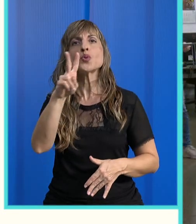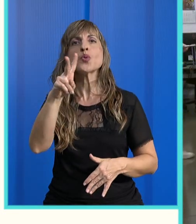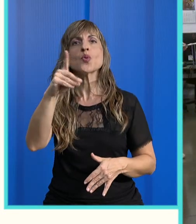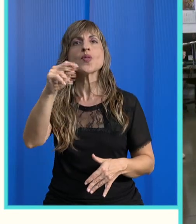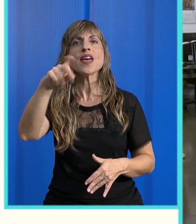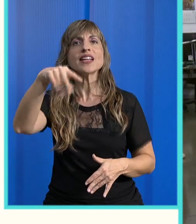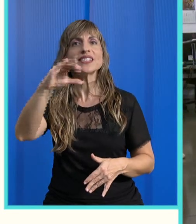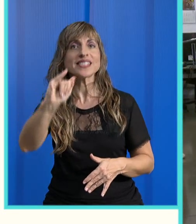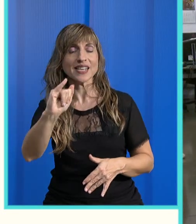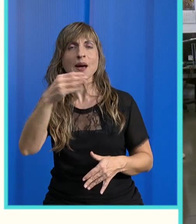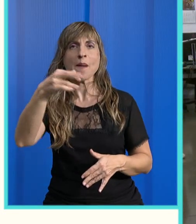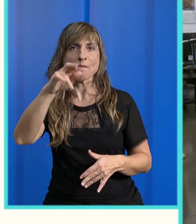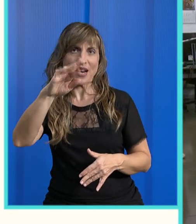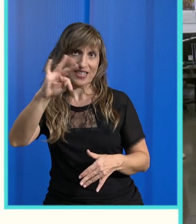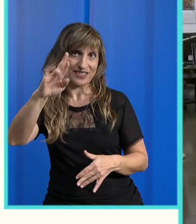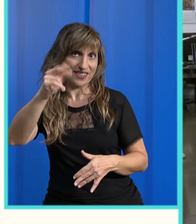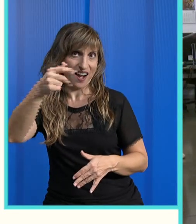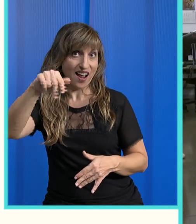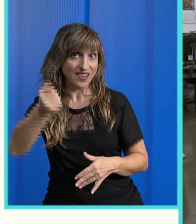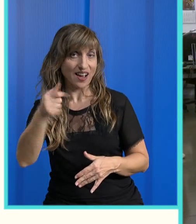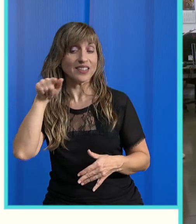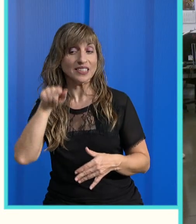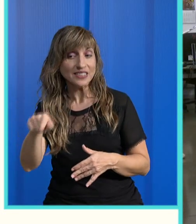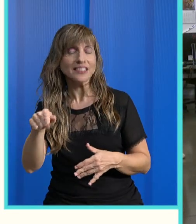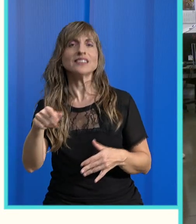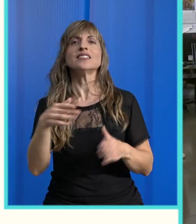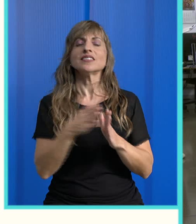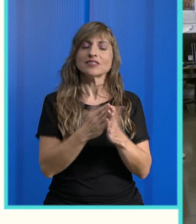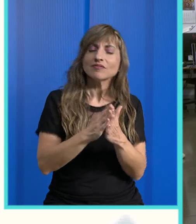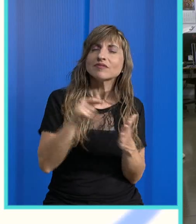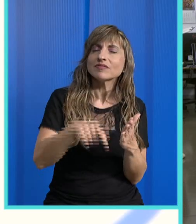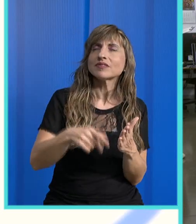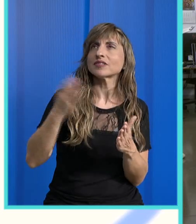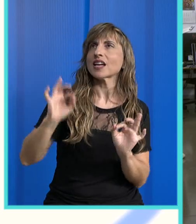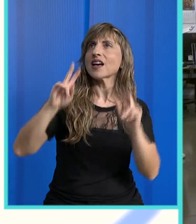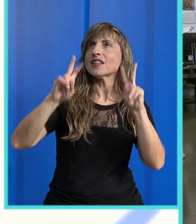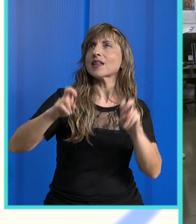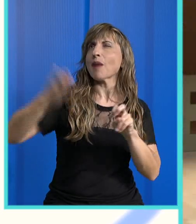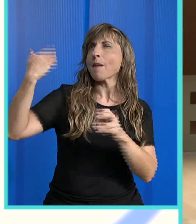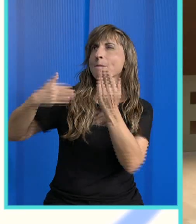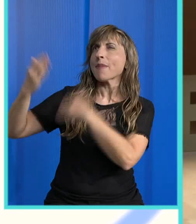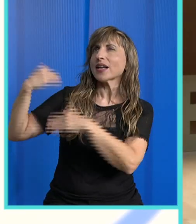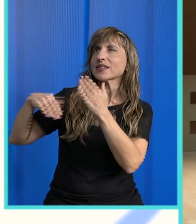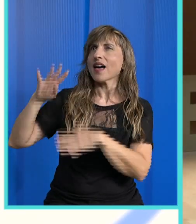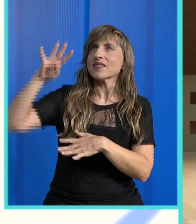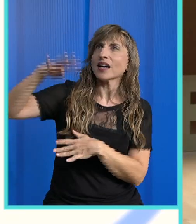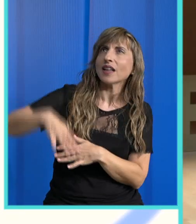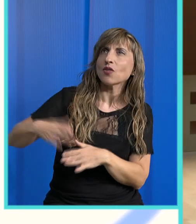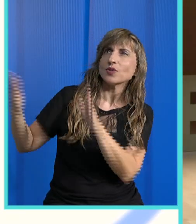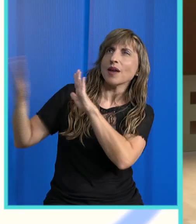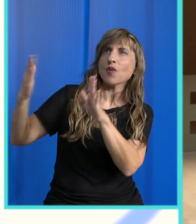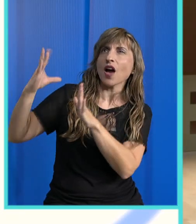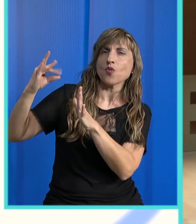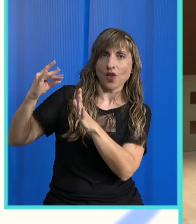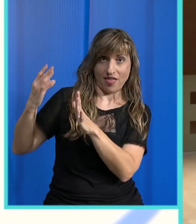Cornelius l'Almogàbar. Un relat que tracta de rememorar el passat de Catalunya i la seva època daurada. La ciutat de Girona